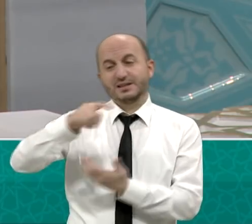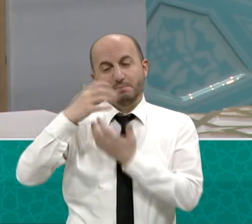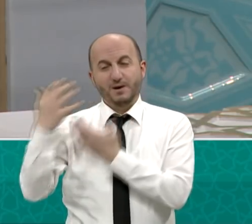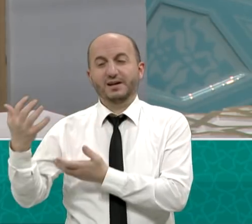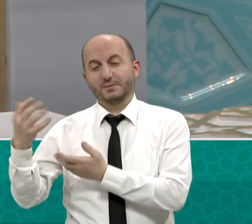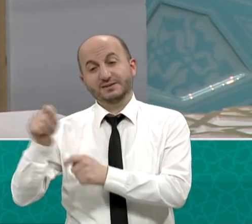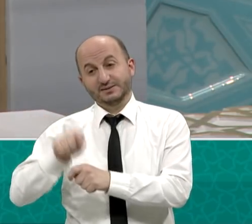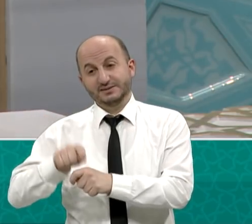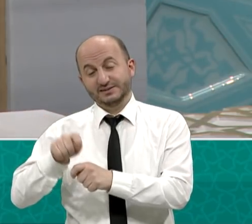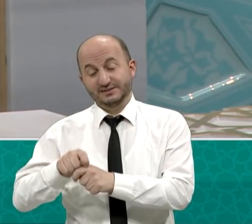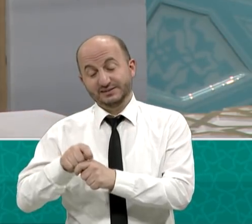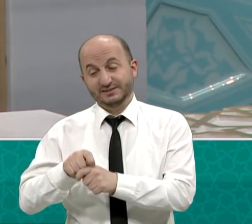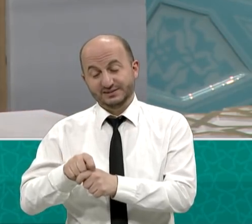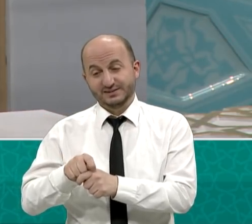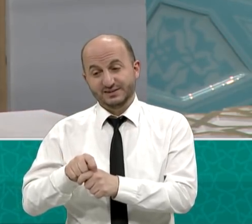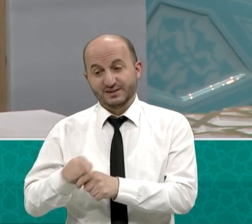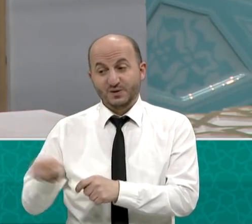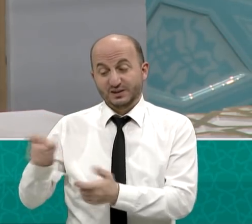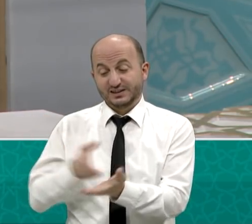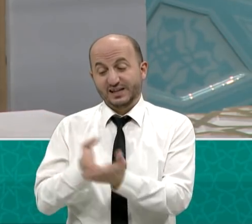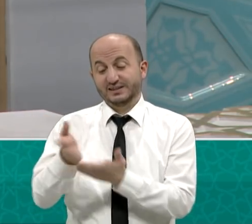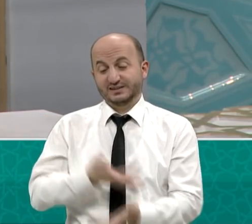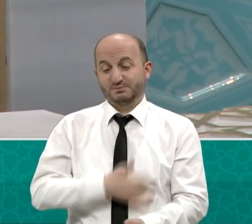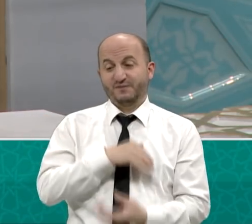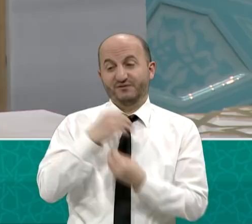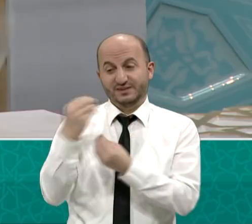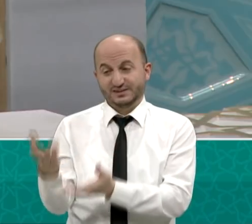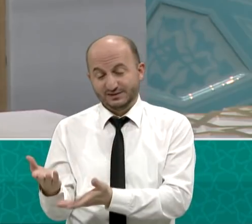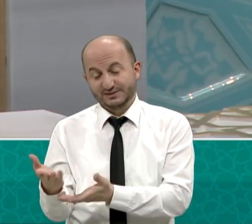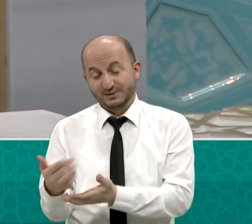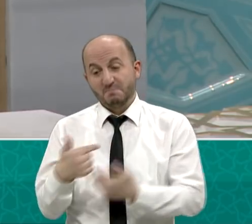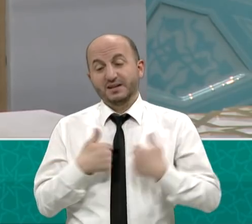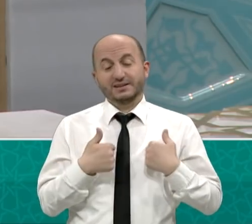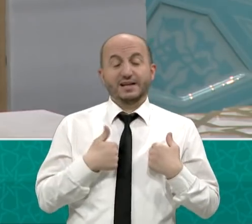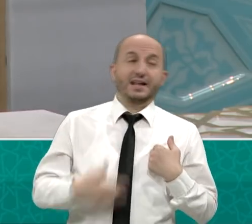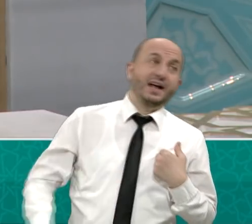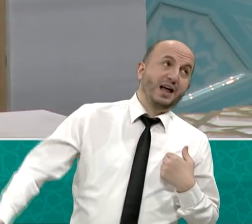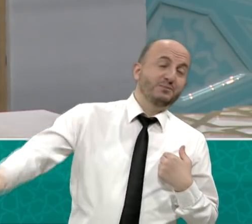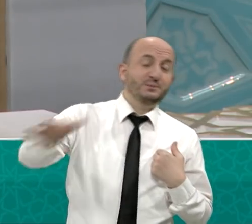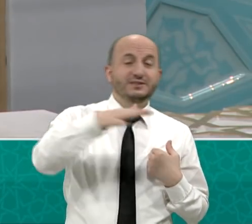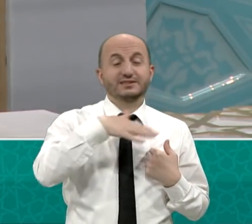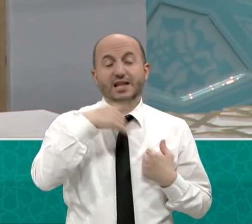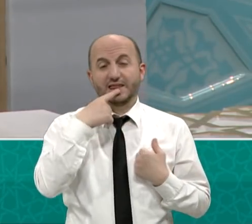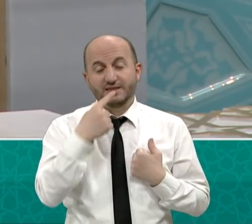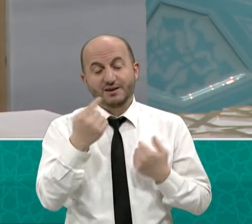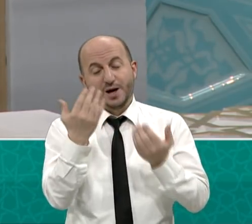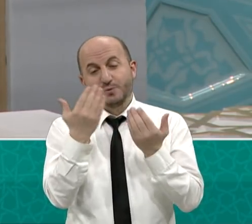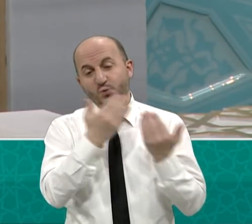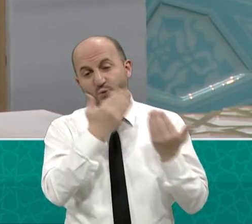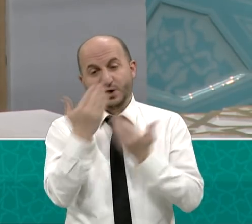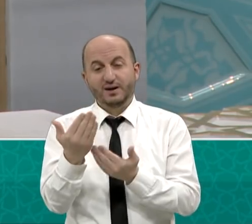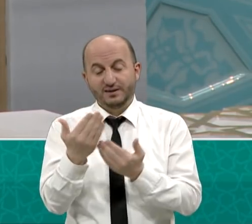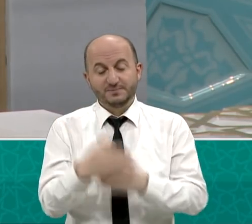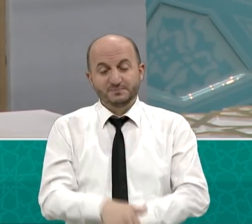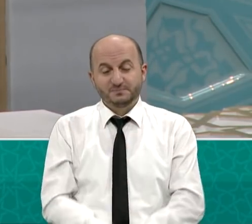merhametini, merhametine ulaştırsın. Ona hidayet etsin. Bana da, hepimize diye böyle bir dua cümleciğini